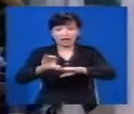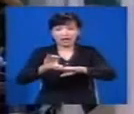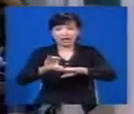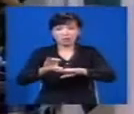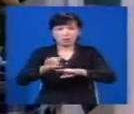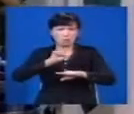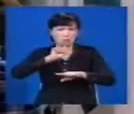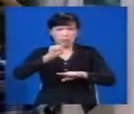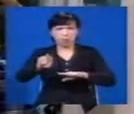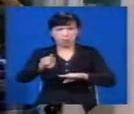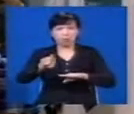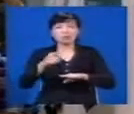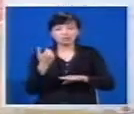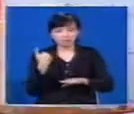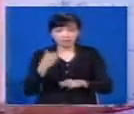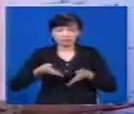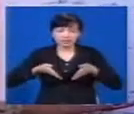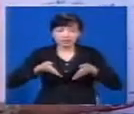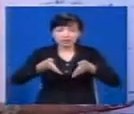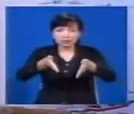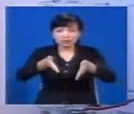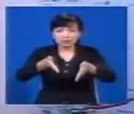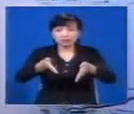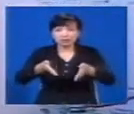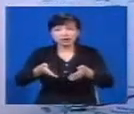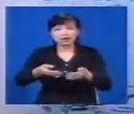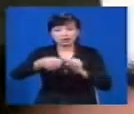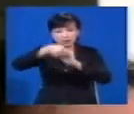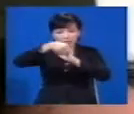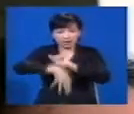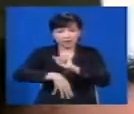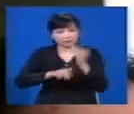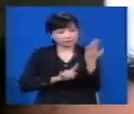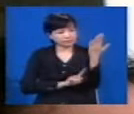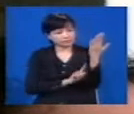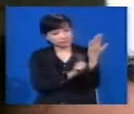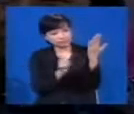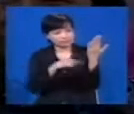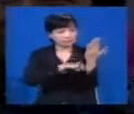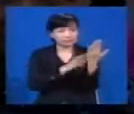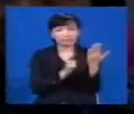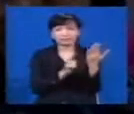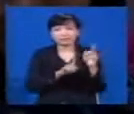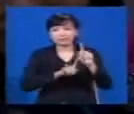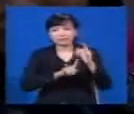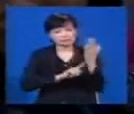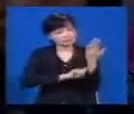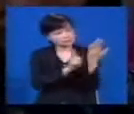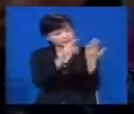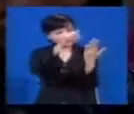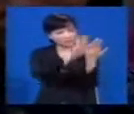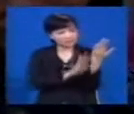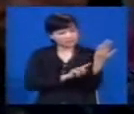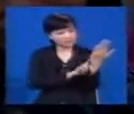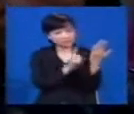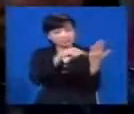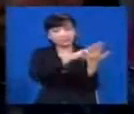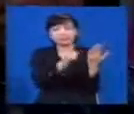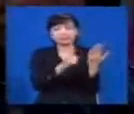ไฟถนนตลอดจนโครงข่ายการคมนาคมที่จะเกิดขึ้นในปีคริสตศักราช2020และตอบคำถาม